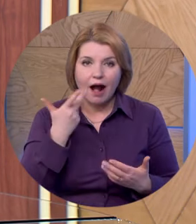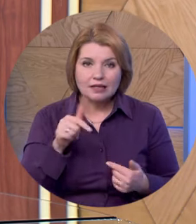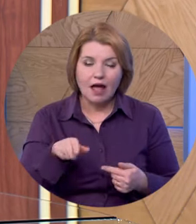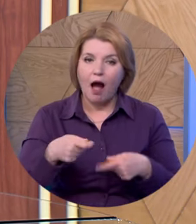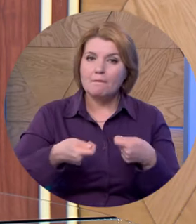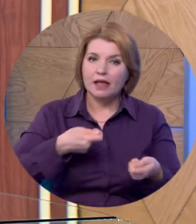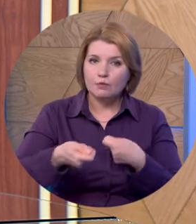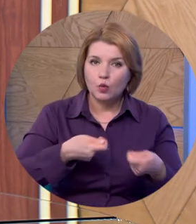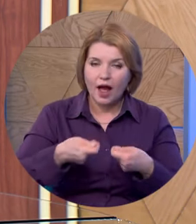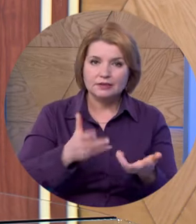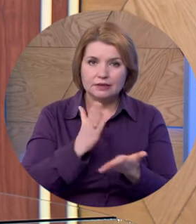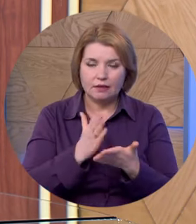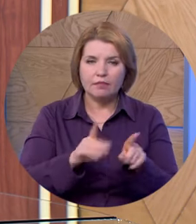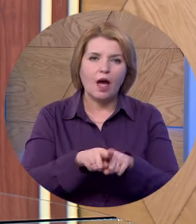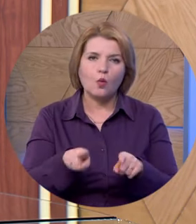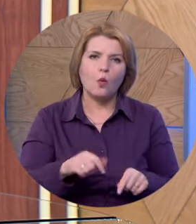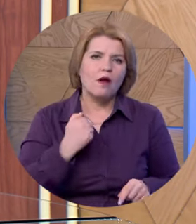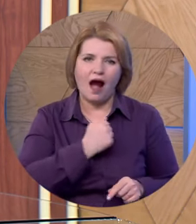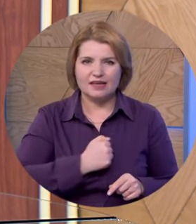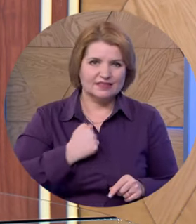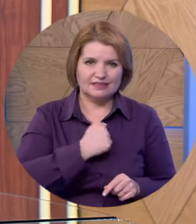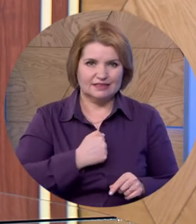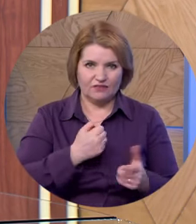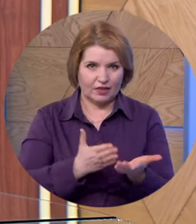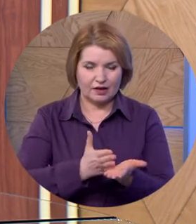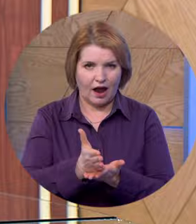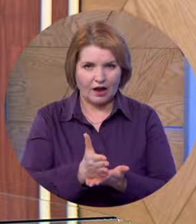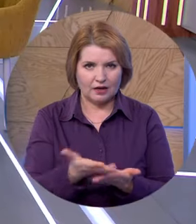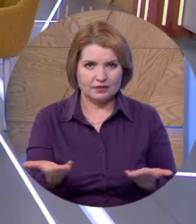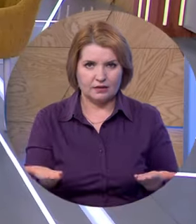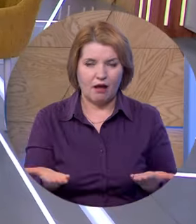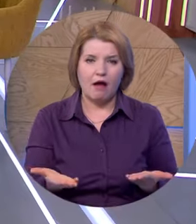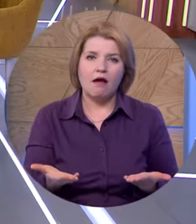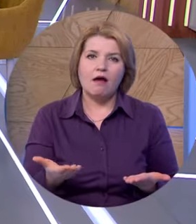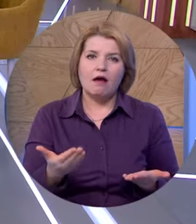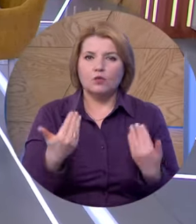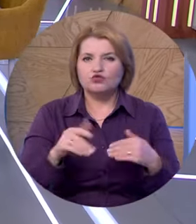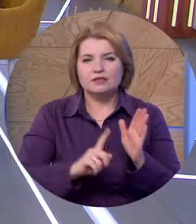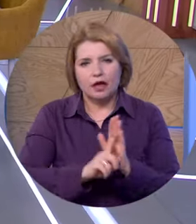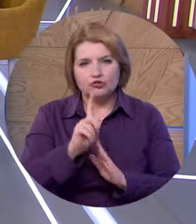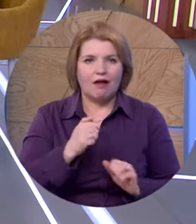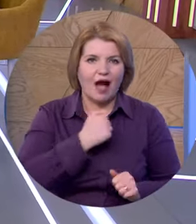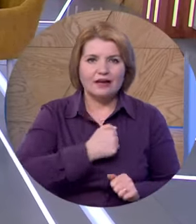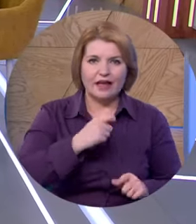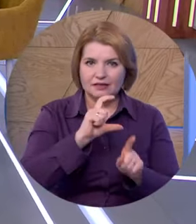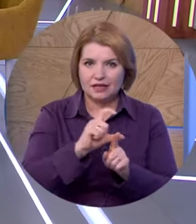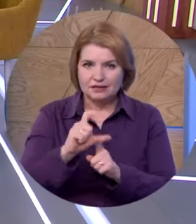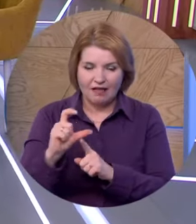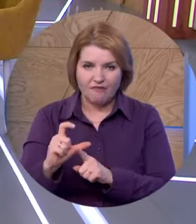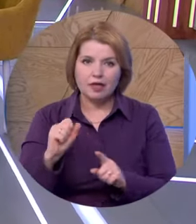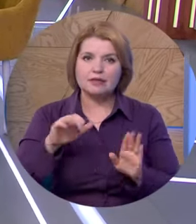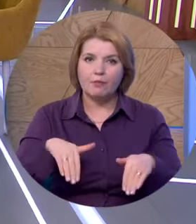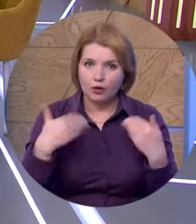манипуляция приобретает такой агрессивный характер, становится некой агрессией, может быть, сначала словесной, а может быть, даже потом